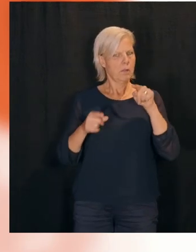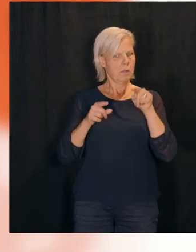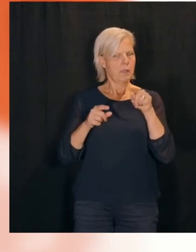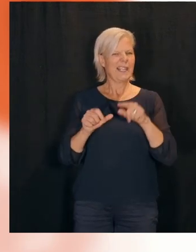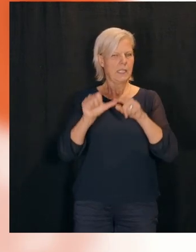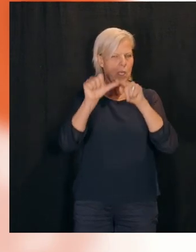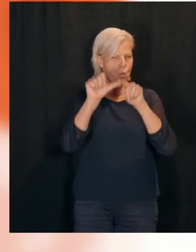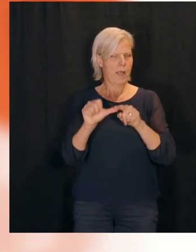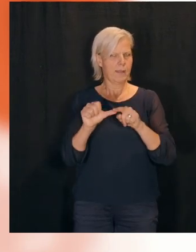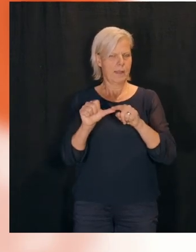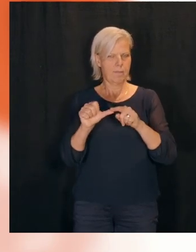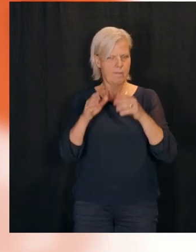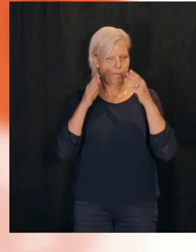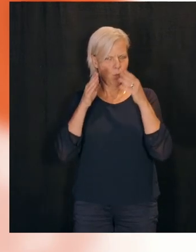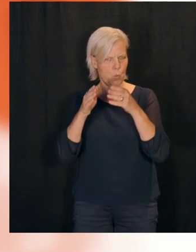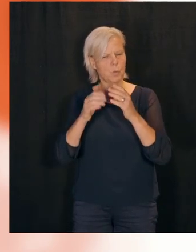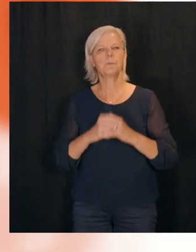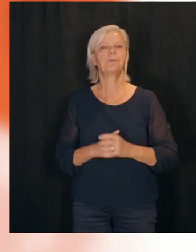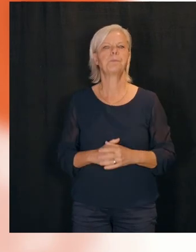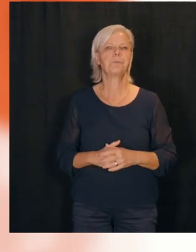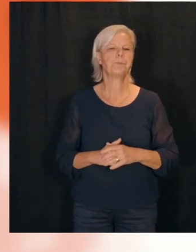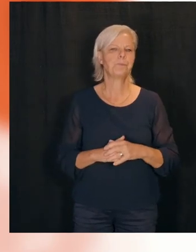sjätte. Om nästa.